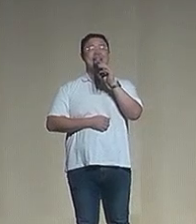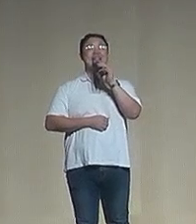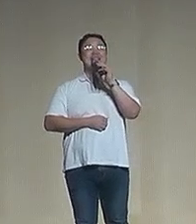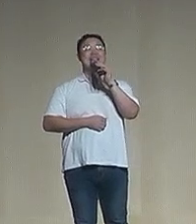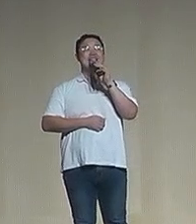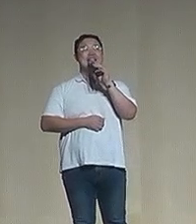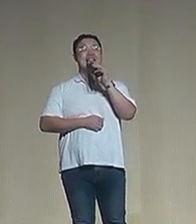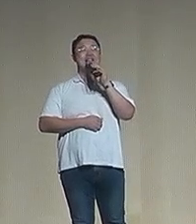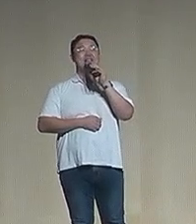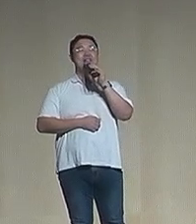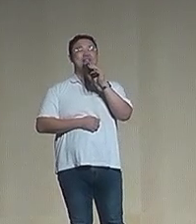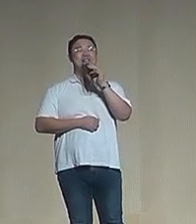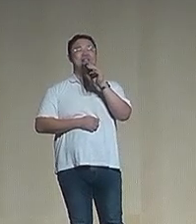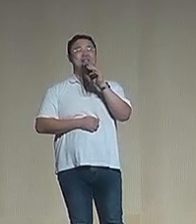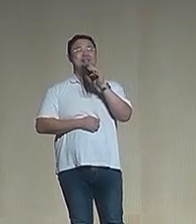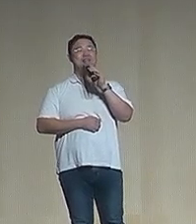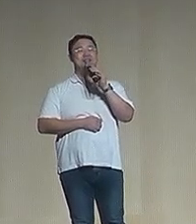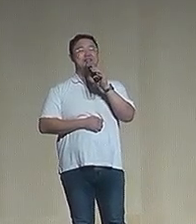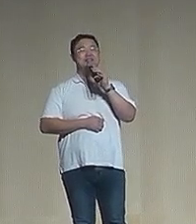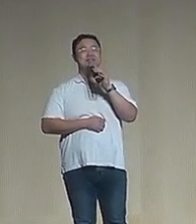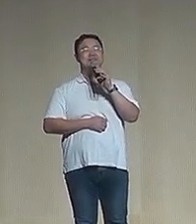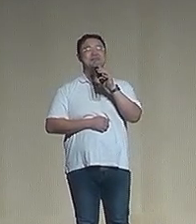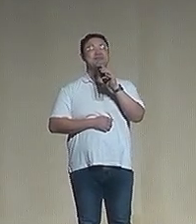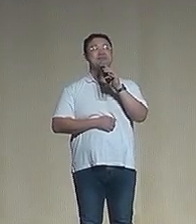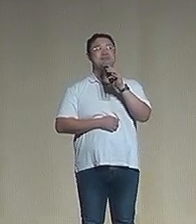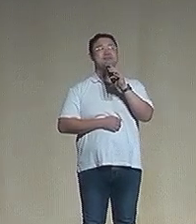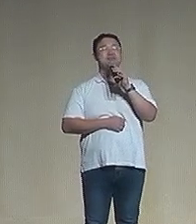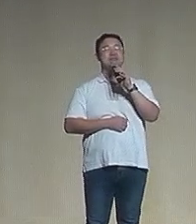행복. 눈물 날 일 많지만